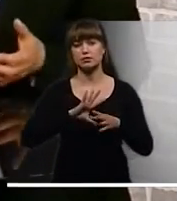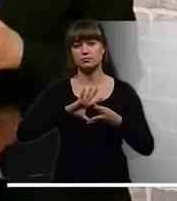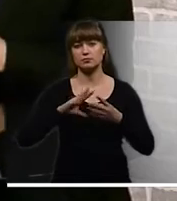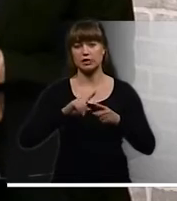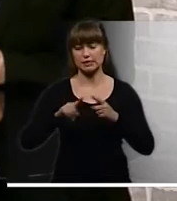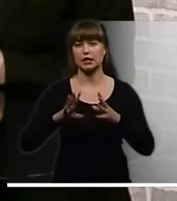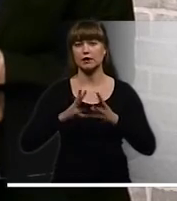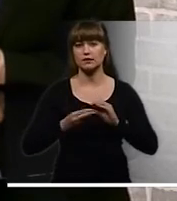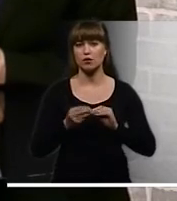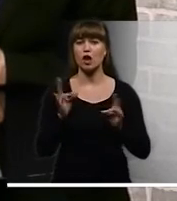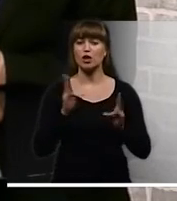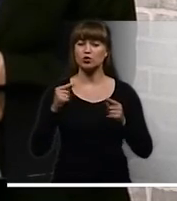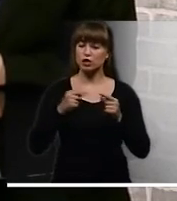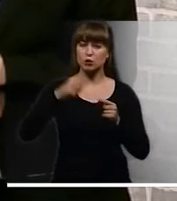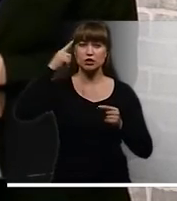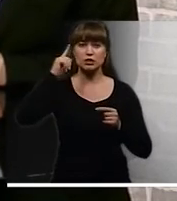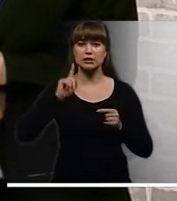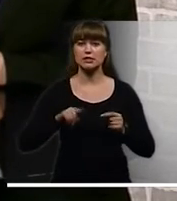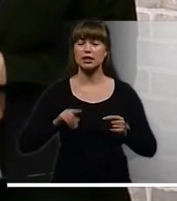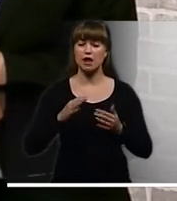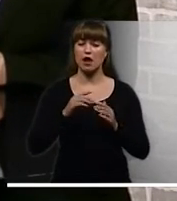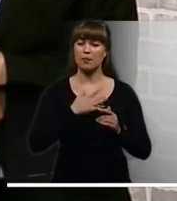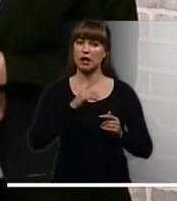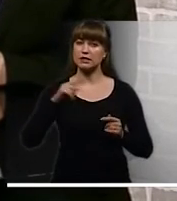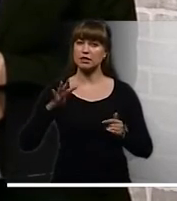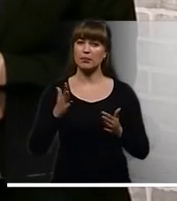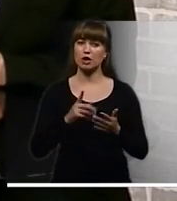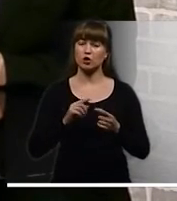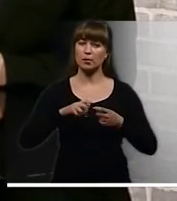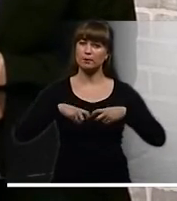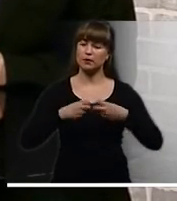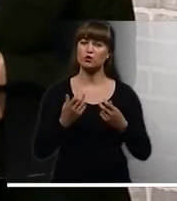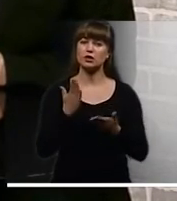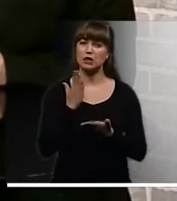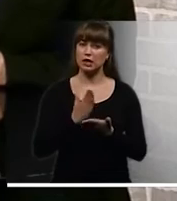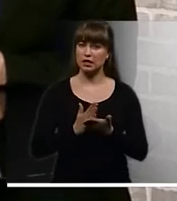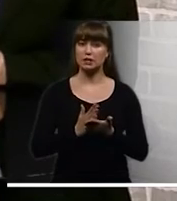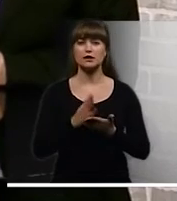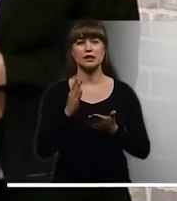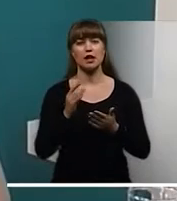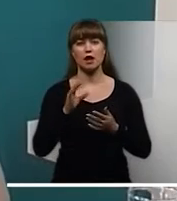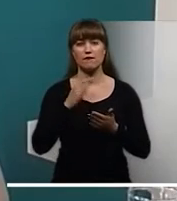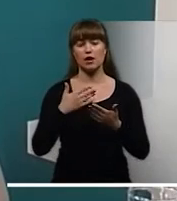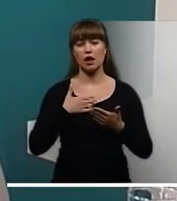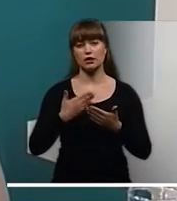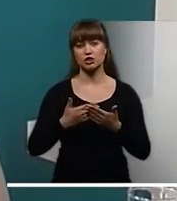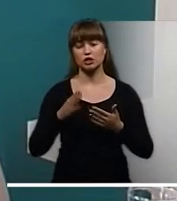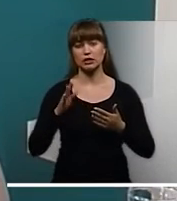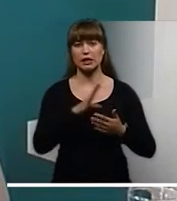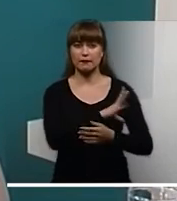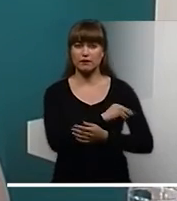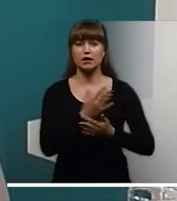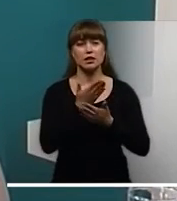поэтому получается частота 30. Нужно точно знать по кардиограмме, о каком нарушении идет ритм, тогда можно сказать. В отношении давления,